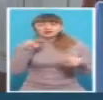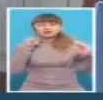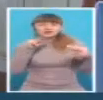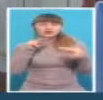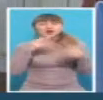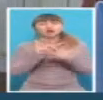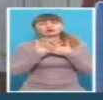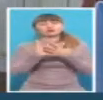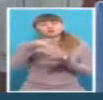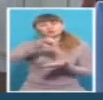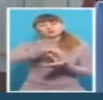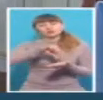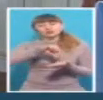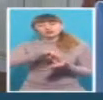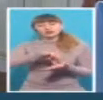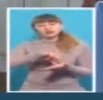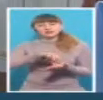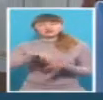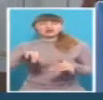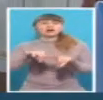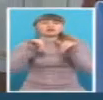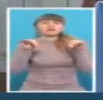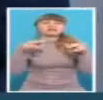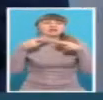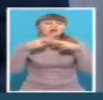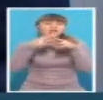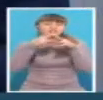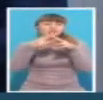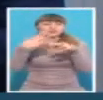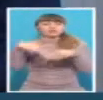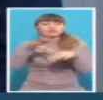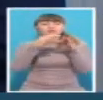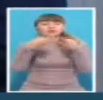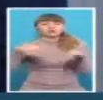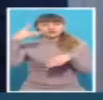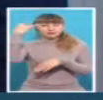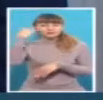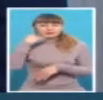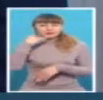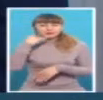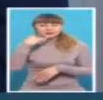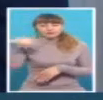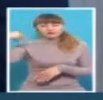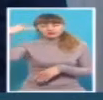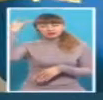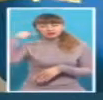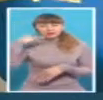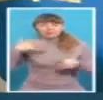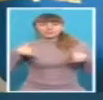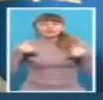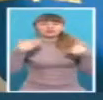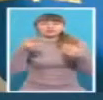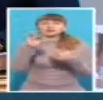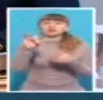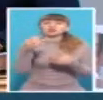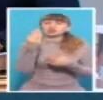тәуелсіз Қазақстанның қалыптасуына куә болып, белсенді атсалысып келе жатқанын айтты. Нұрсұлтан Назарбаев Әлібек Дінішевті елорданың 20 жылдығына